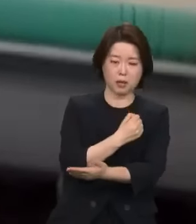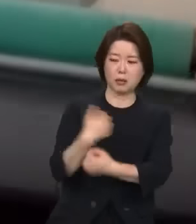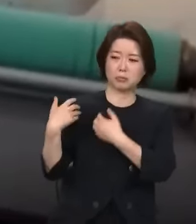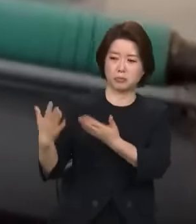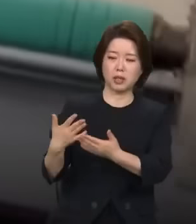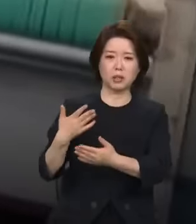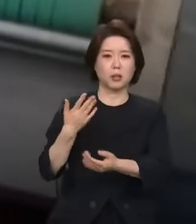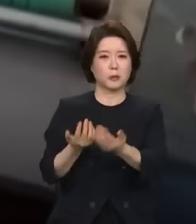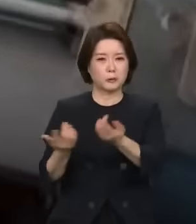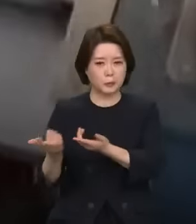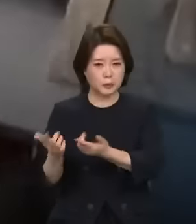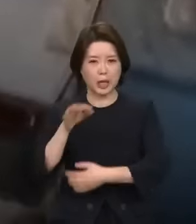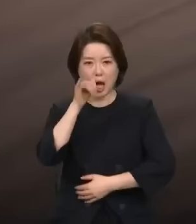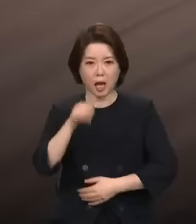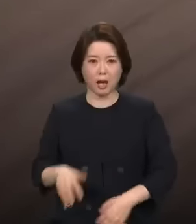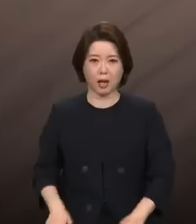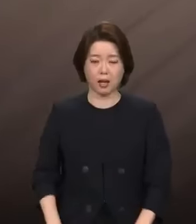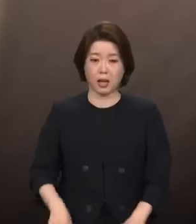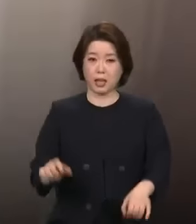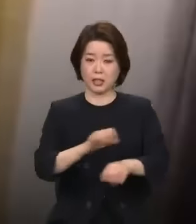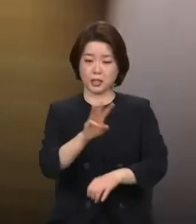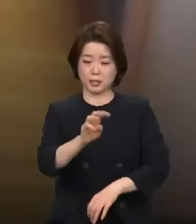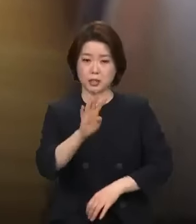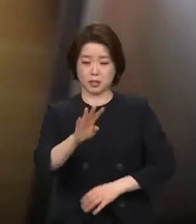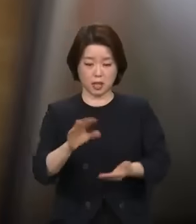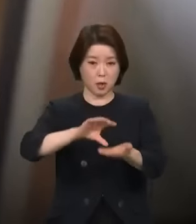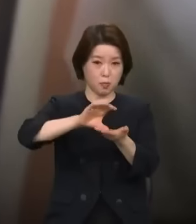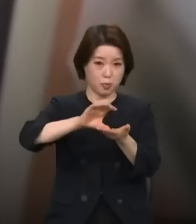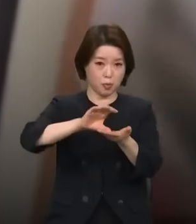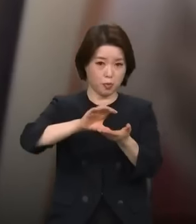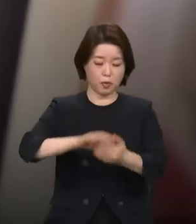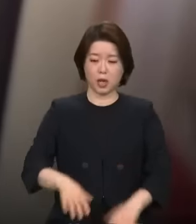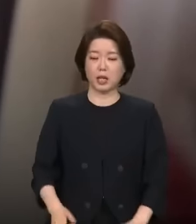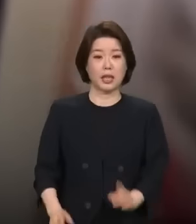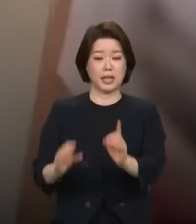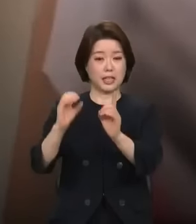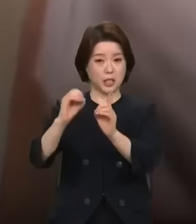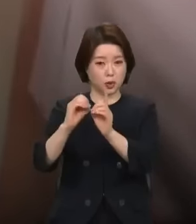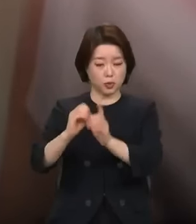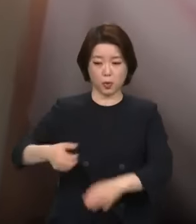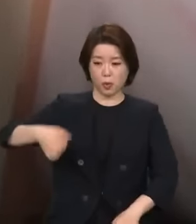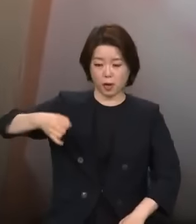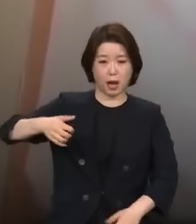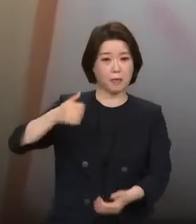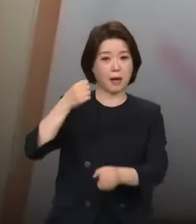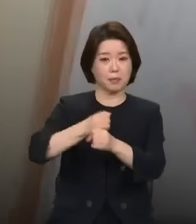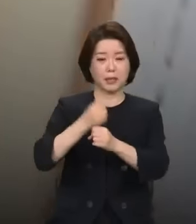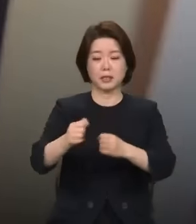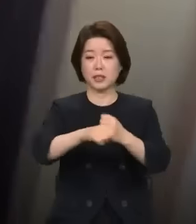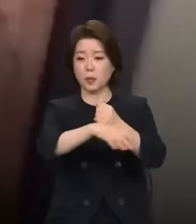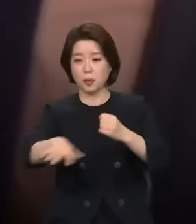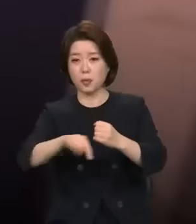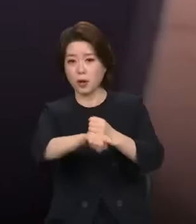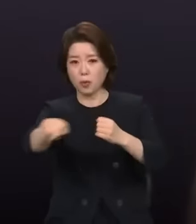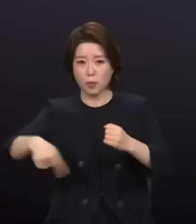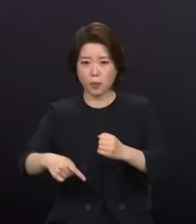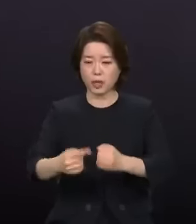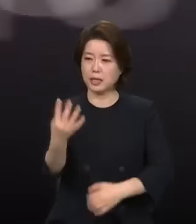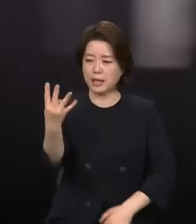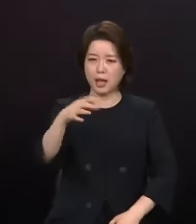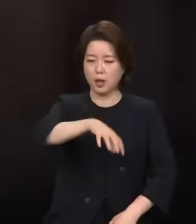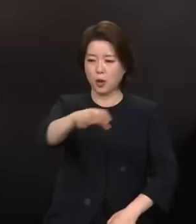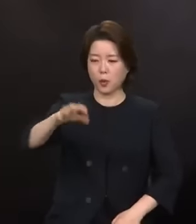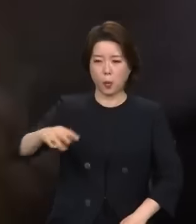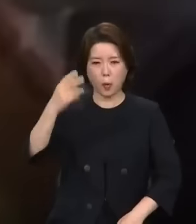혐의입니다. 특히 34페이지 분량의 판결문에는 디올 가방을 만드는 하청업체 4곳의 노동 실태가 담겼습니다.